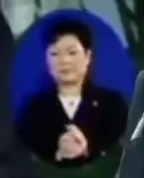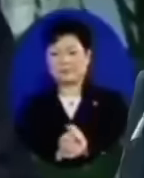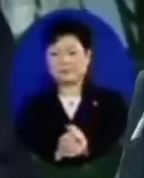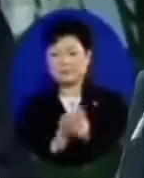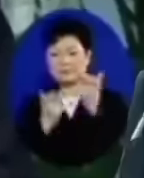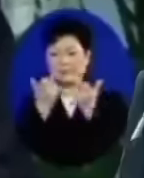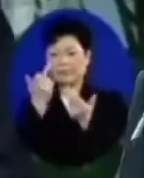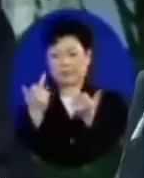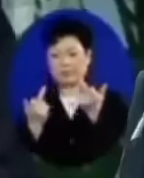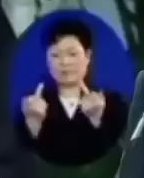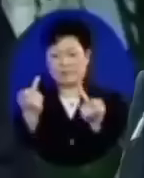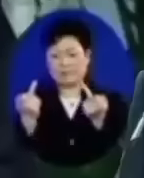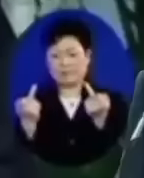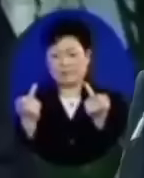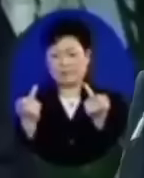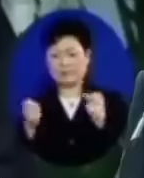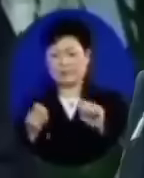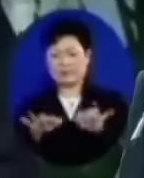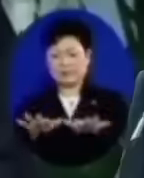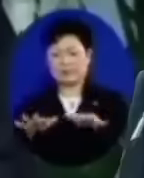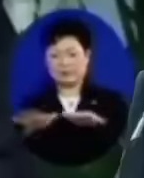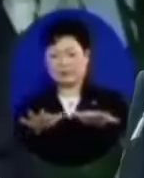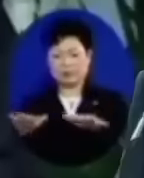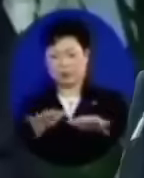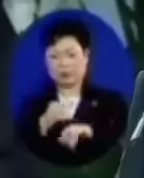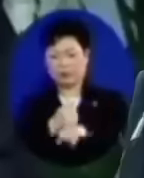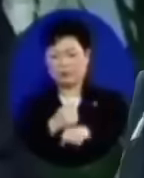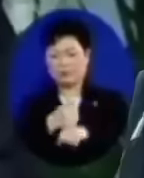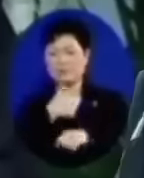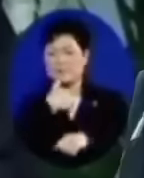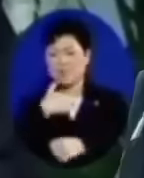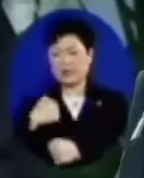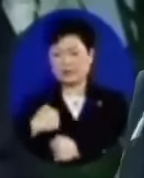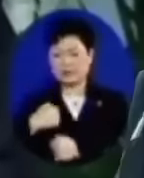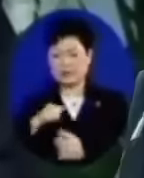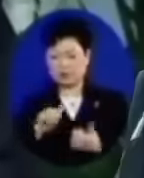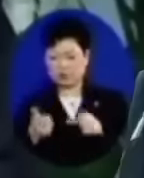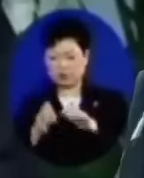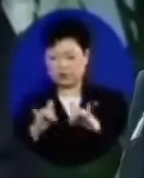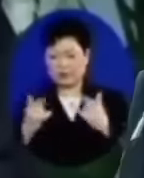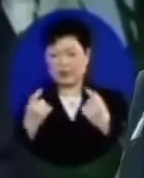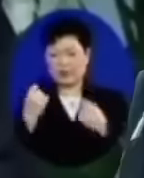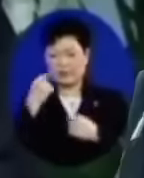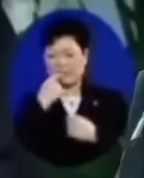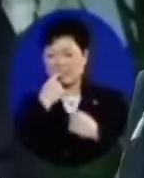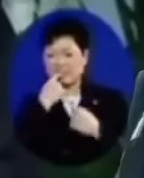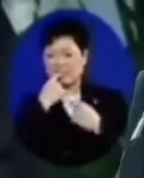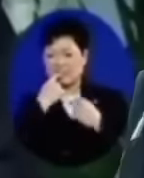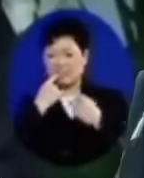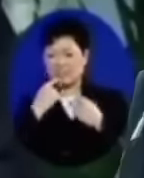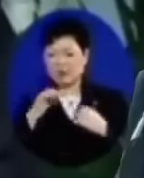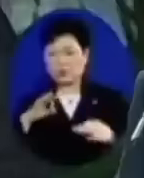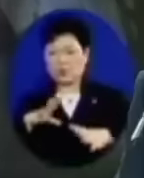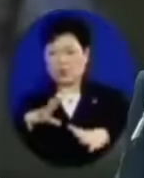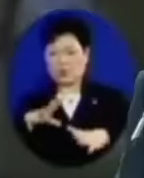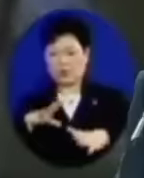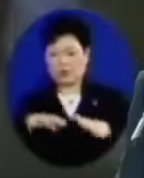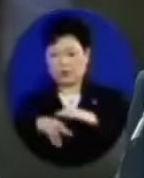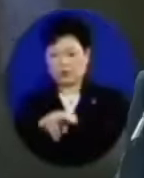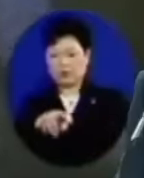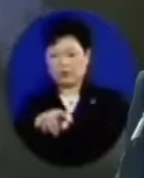산이 진동을 하더니 로마 군인들이 죽은 사람같이 얼굴이 하얗게 되어 벌벌 기어서 도망을